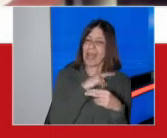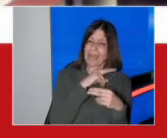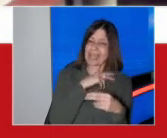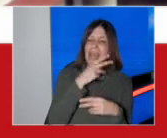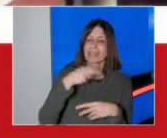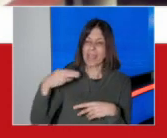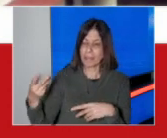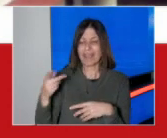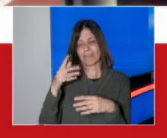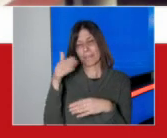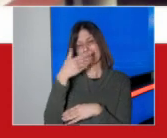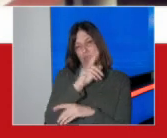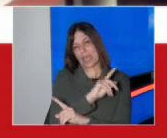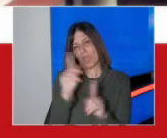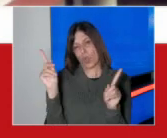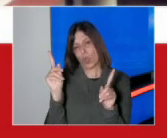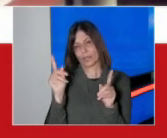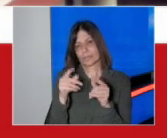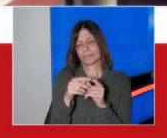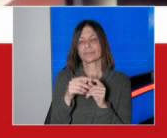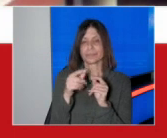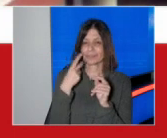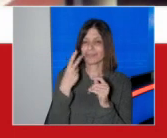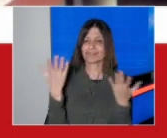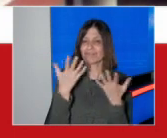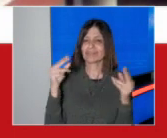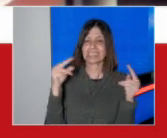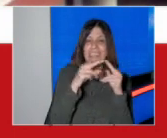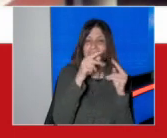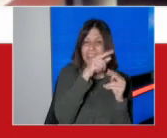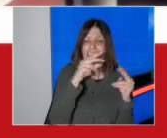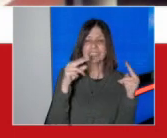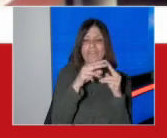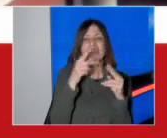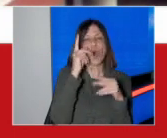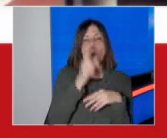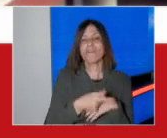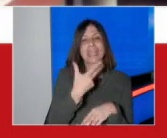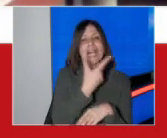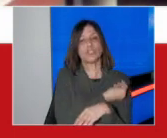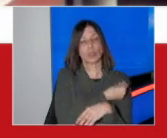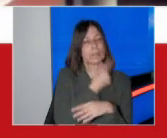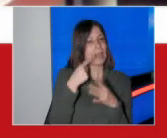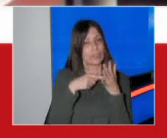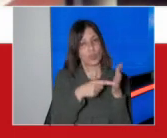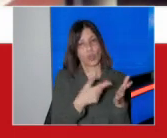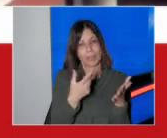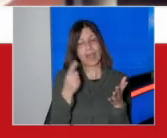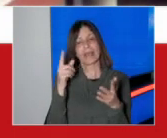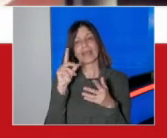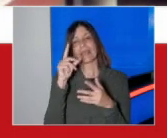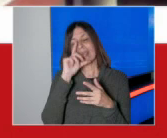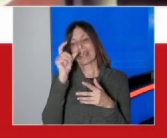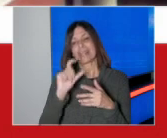ודנמרק ומדינות אחרות מאשר שאר העולם. מסתכל מה שקורה בצרפת, בצרפת יש כמעט חובת חיסונים לדוגמה. אני מסתכל